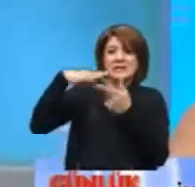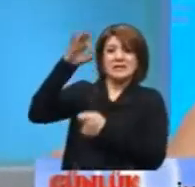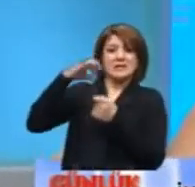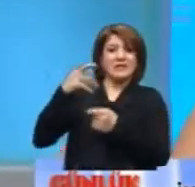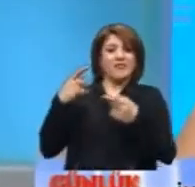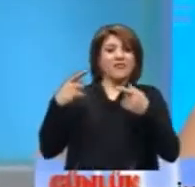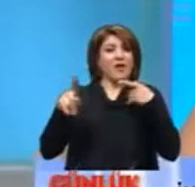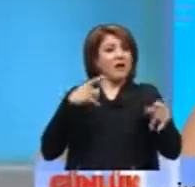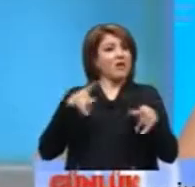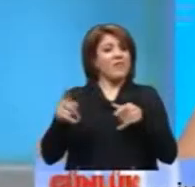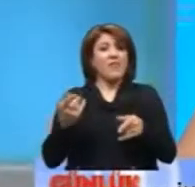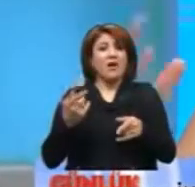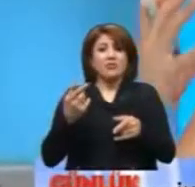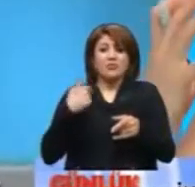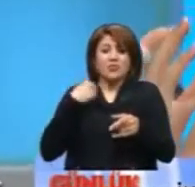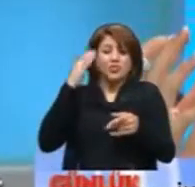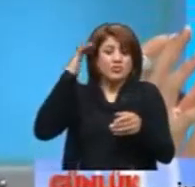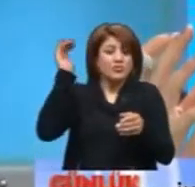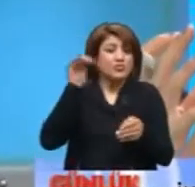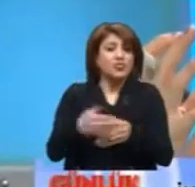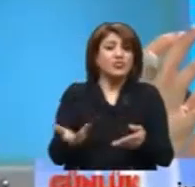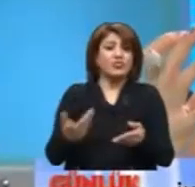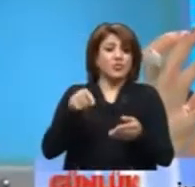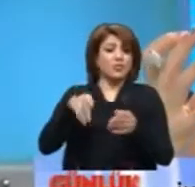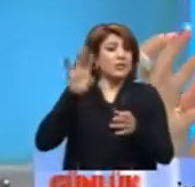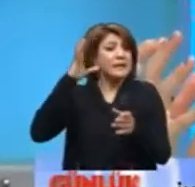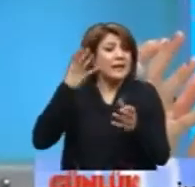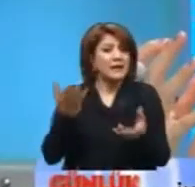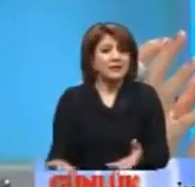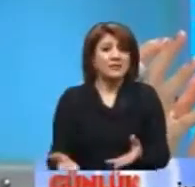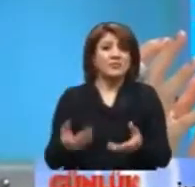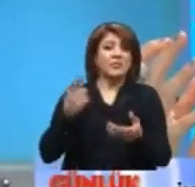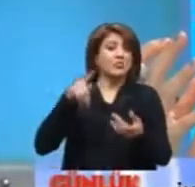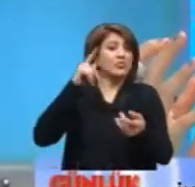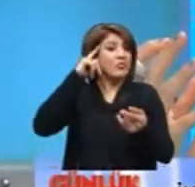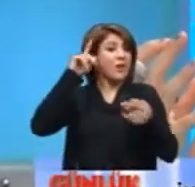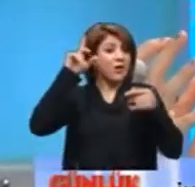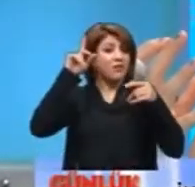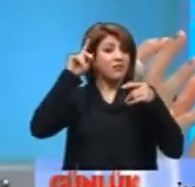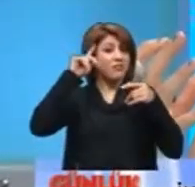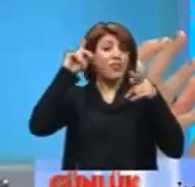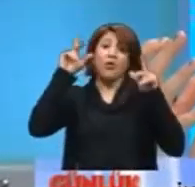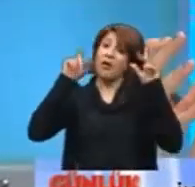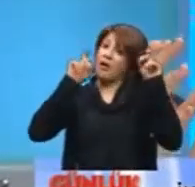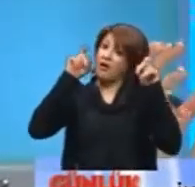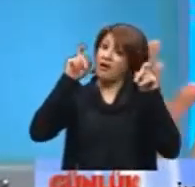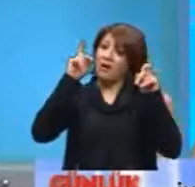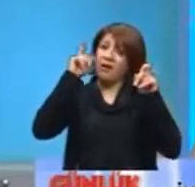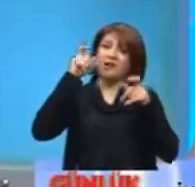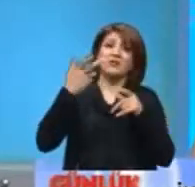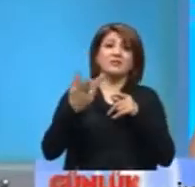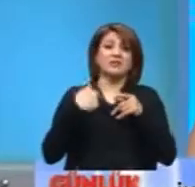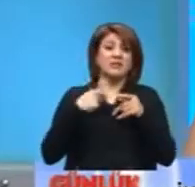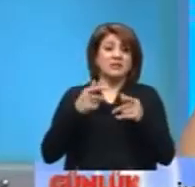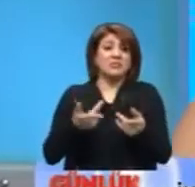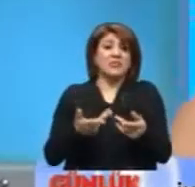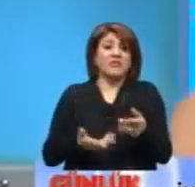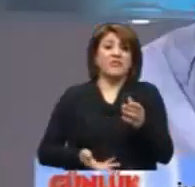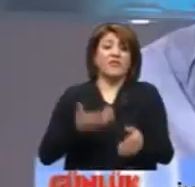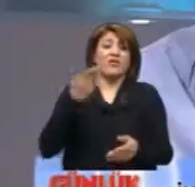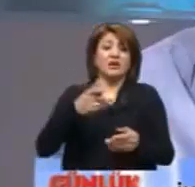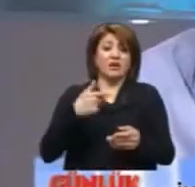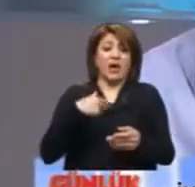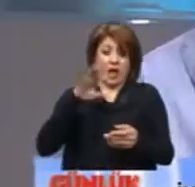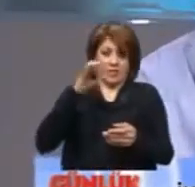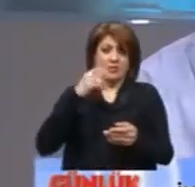hani nasıl çaresizlik güzel. Mi bu delilik mi bu? Bu bence ne? Zeka ya. Yani bu çok zekice bir şey. Zekanın zapt edilemez bak, hali. Bak mesela sahte